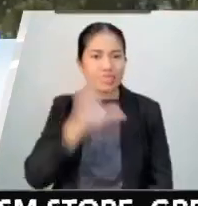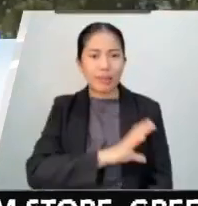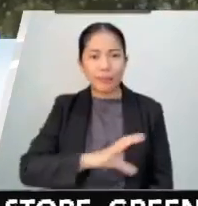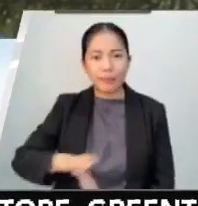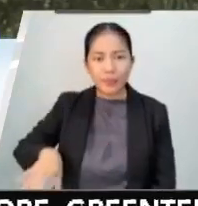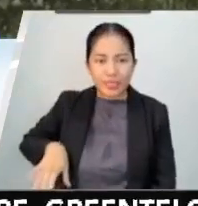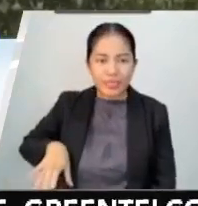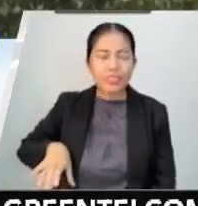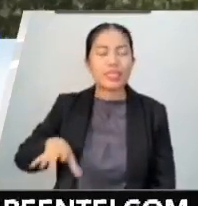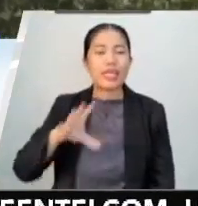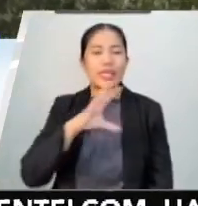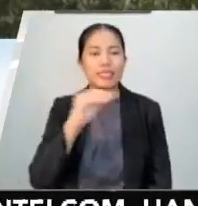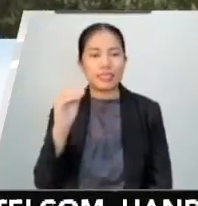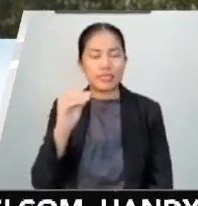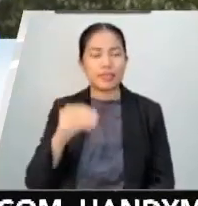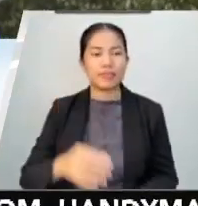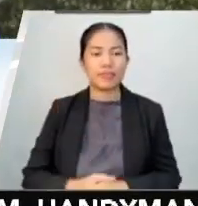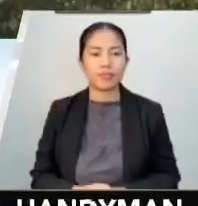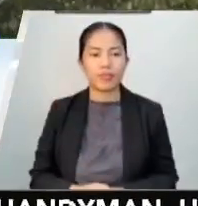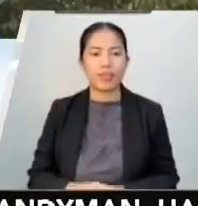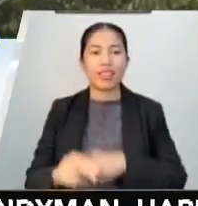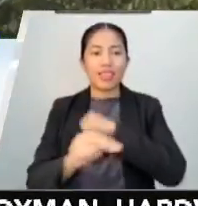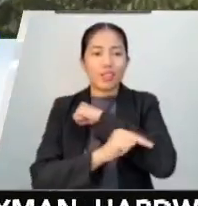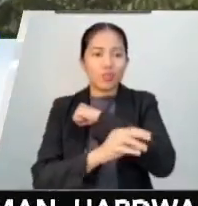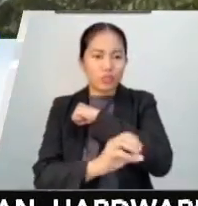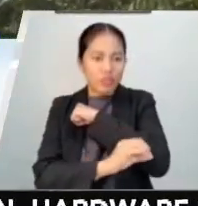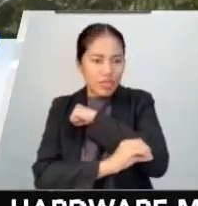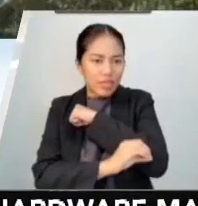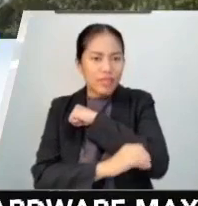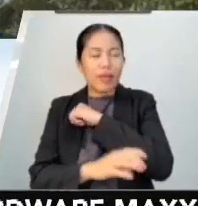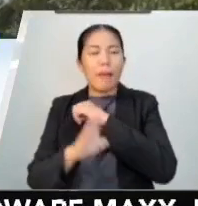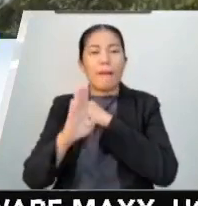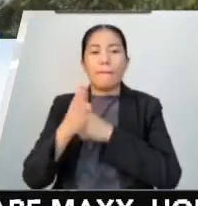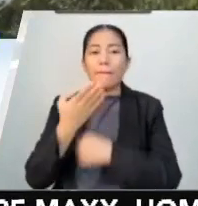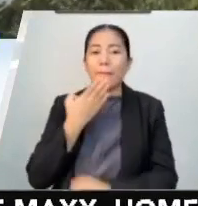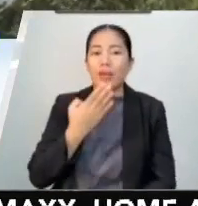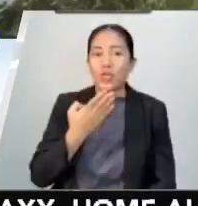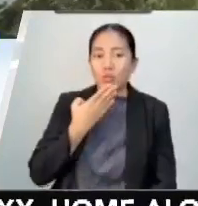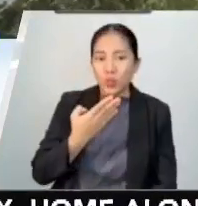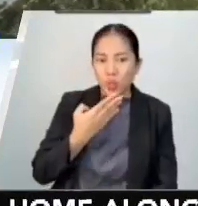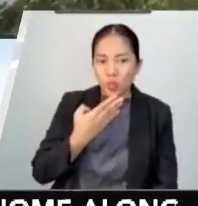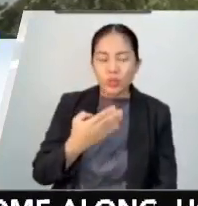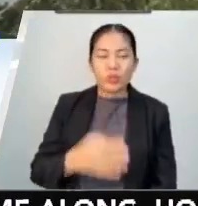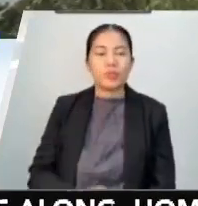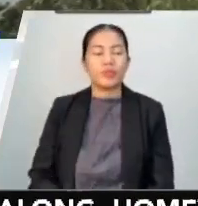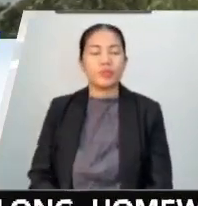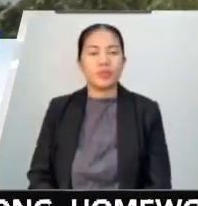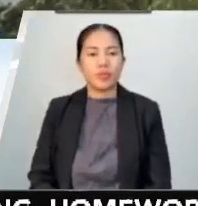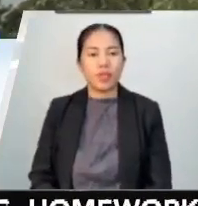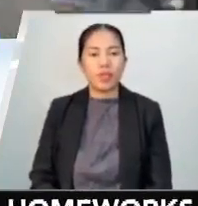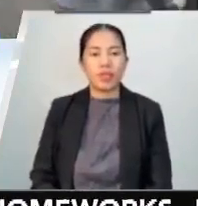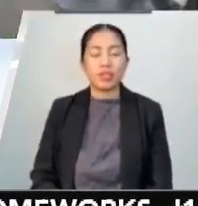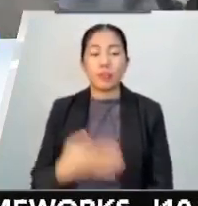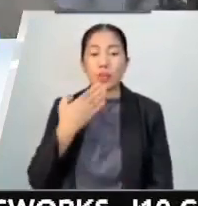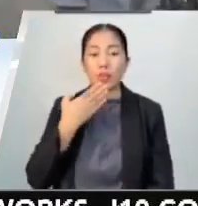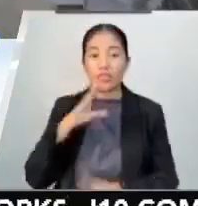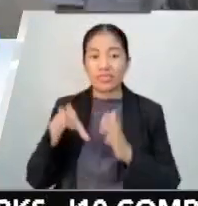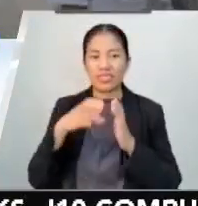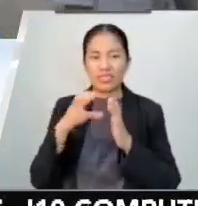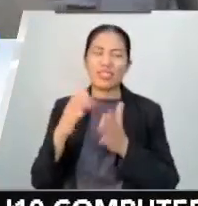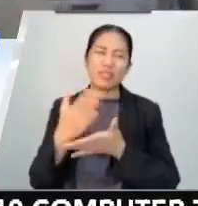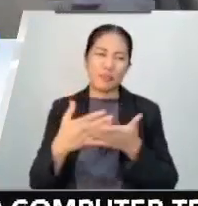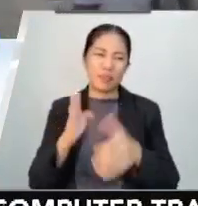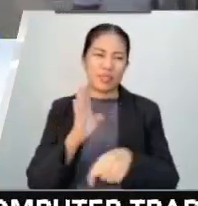ng Seneco sa Negros Occidental at Bacolod City. Samantala, sa Bacolod City, ilang establishmento ang minabuting pansamantalang patayin